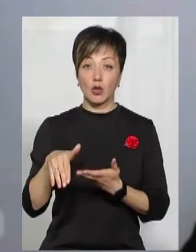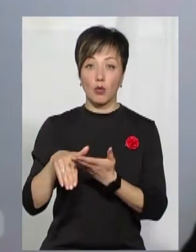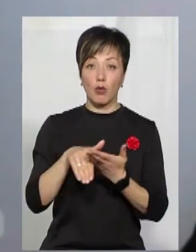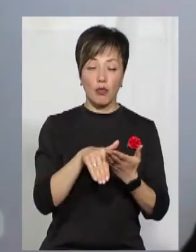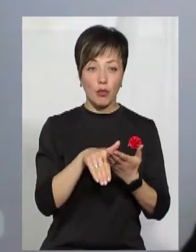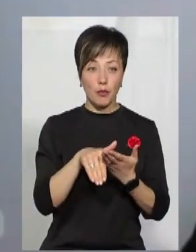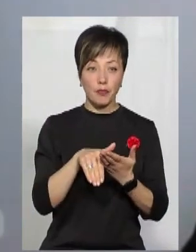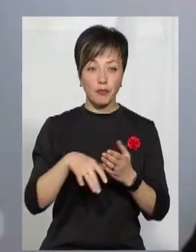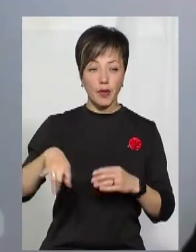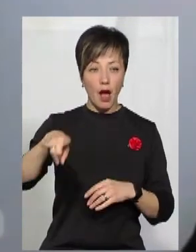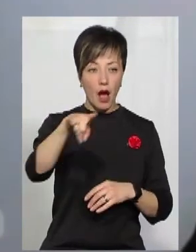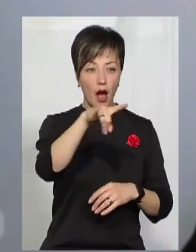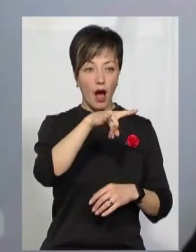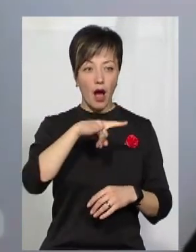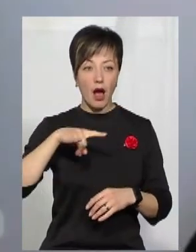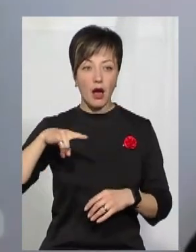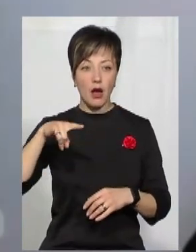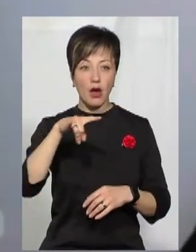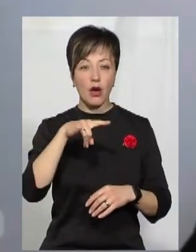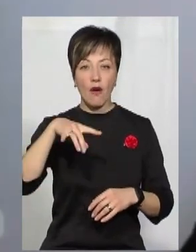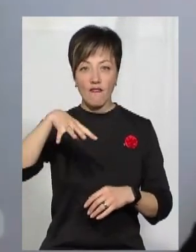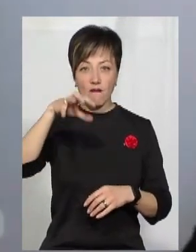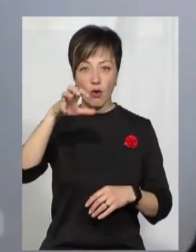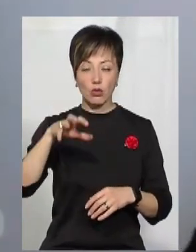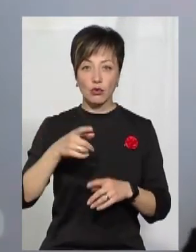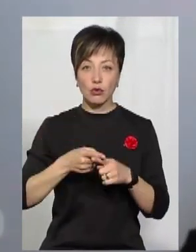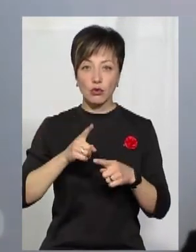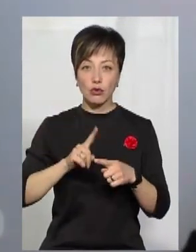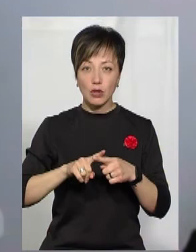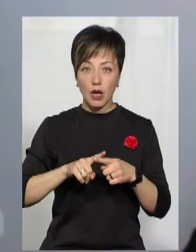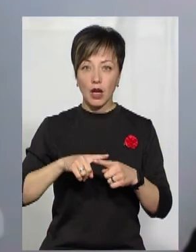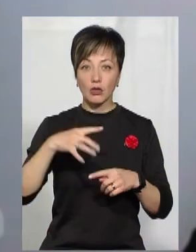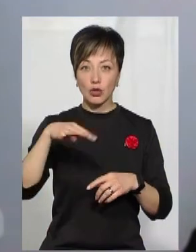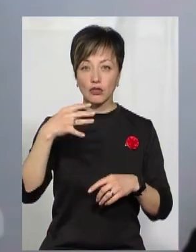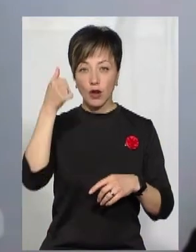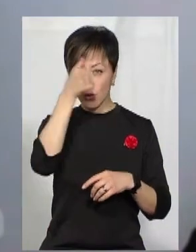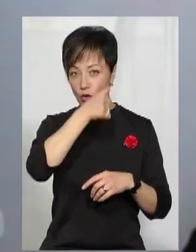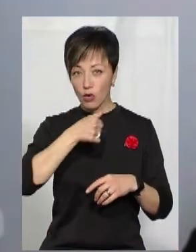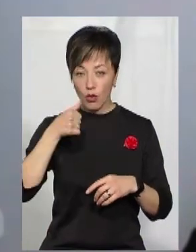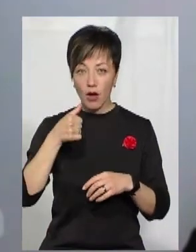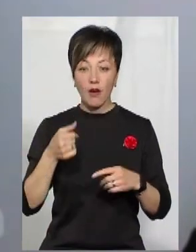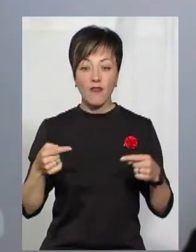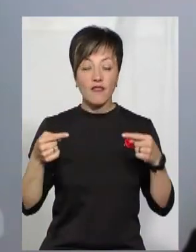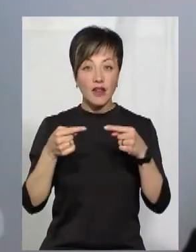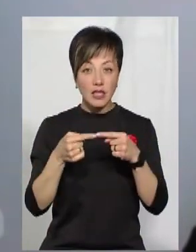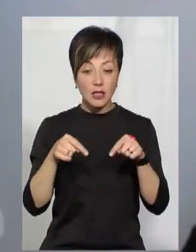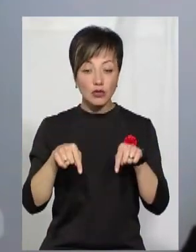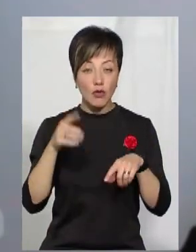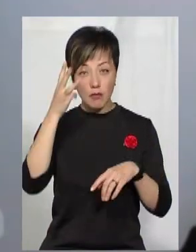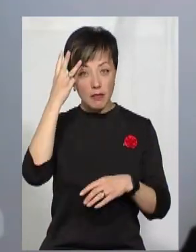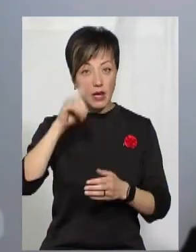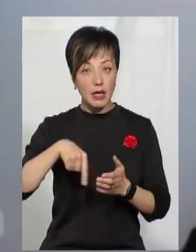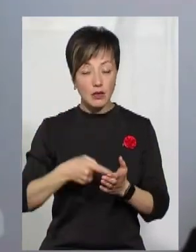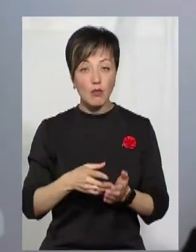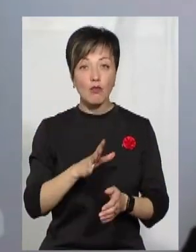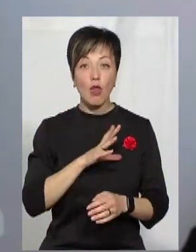допомогою аерофотозйомки 1944 року місцеві краєзнавці та дослідники визначили, що в місті